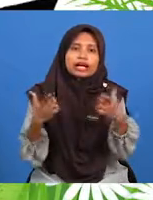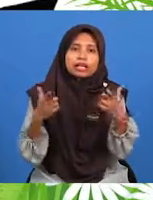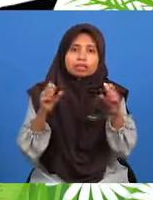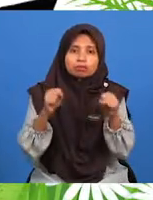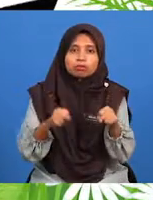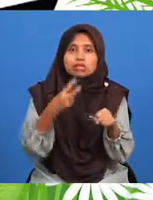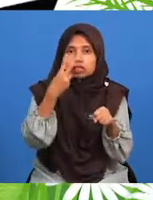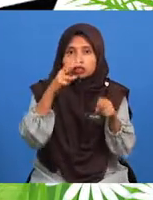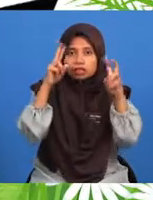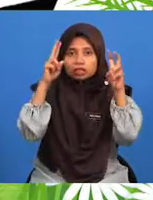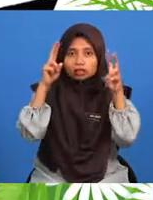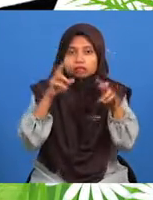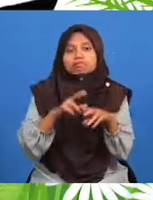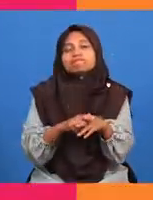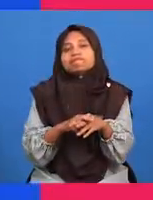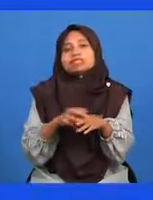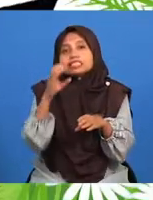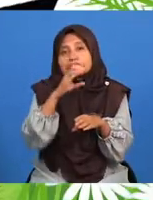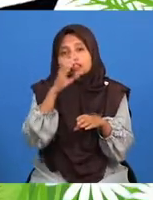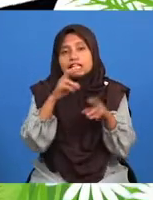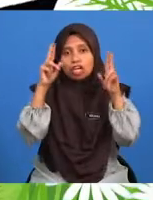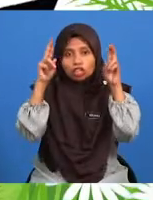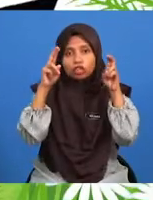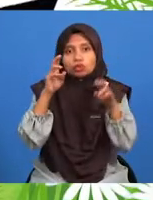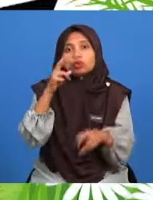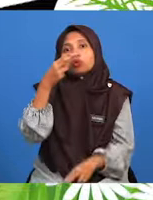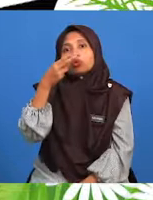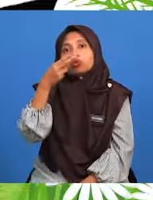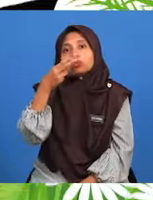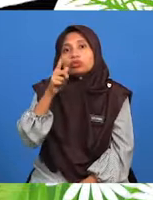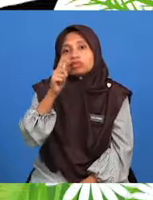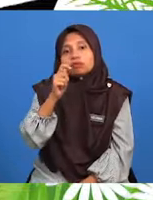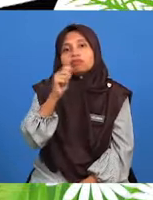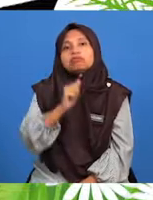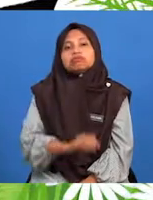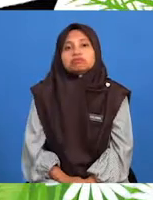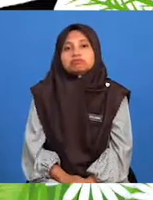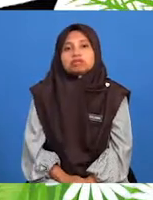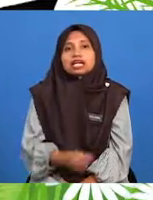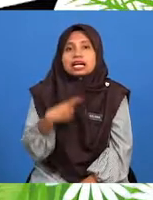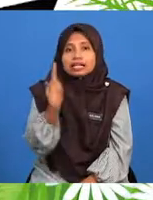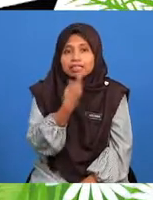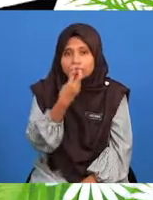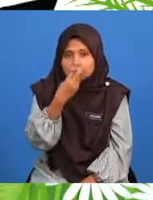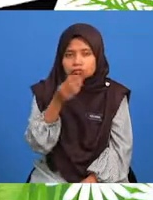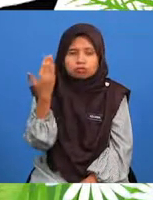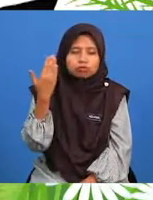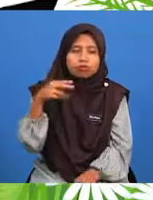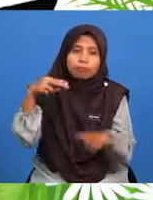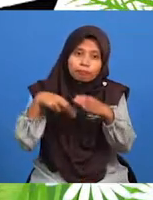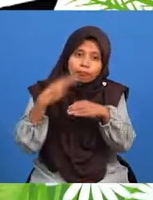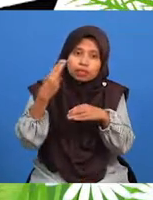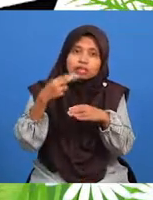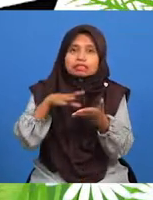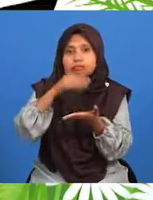lihat tajuk Uqudut Tabarru'at ya. Baiklah, kita lihat dahulu hasil pembelajaran kita pada hari